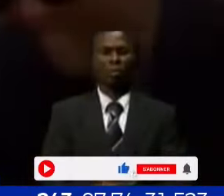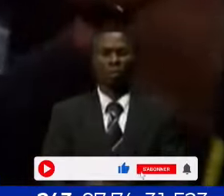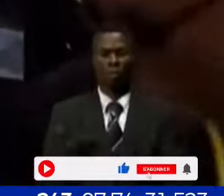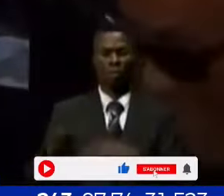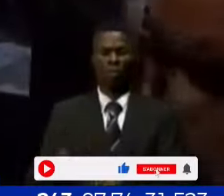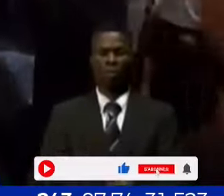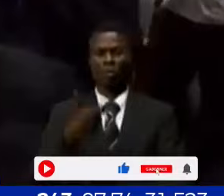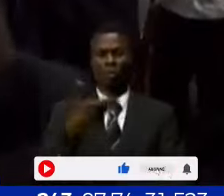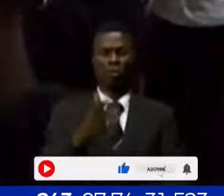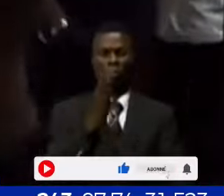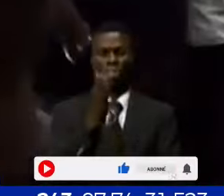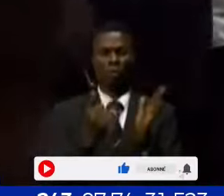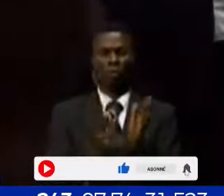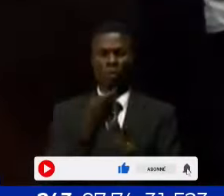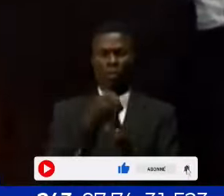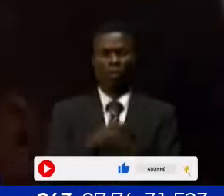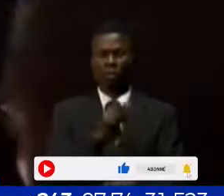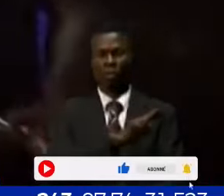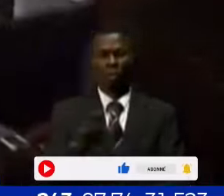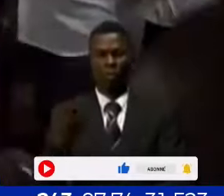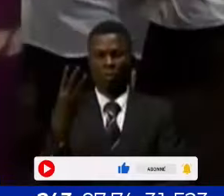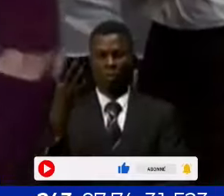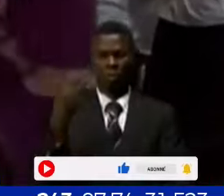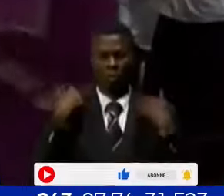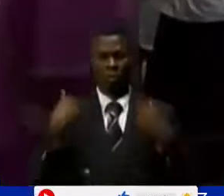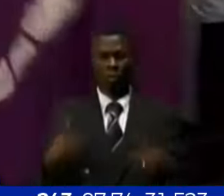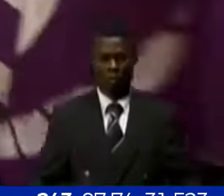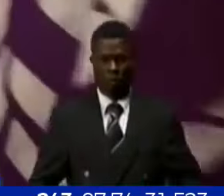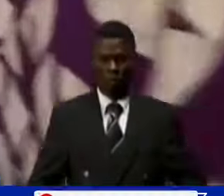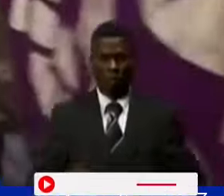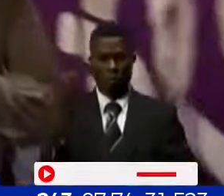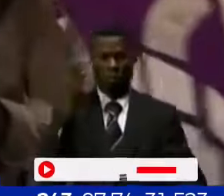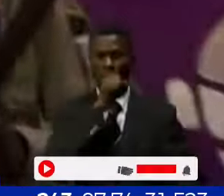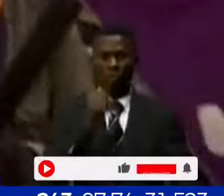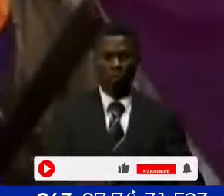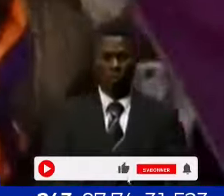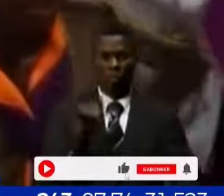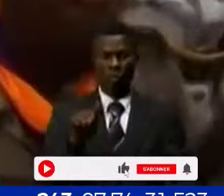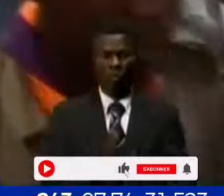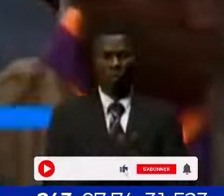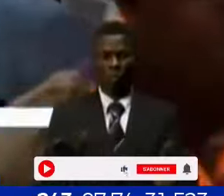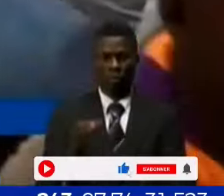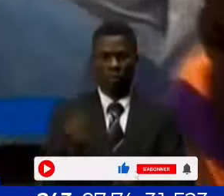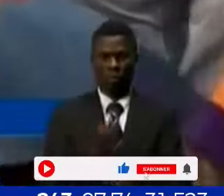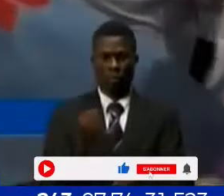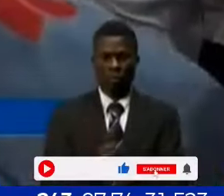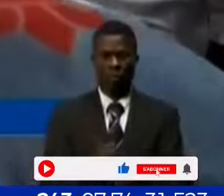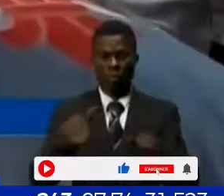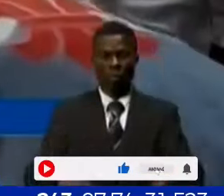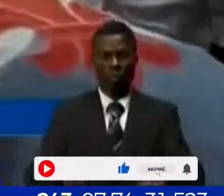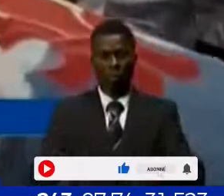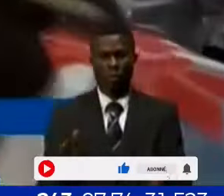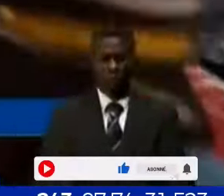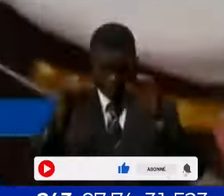Décédé le mardi 16 janvier 2024, le corps sans vie de cet ancien directeur principal du domaine agro-industriel